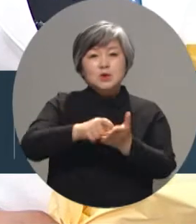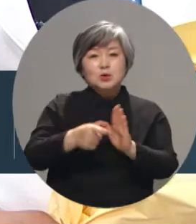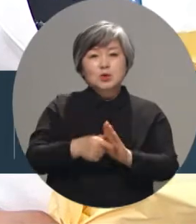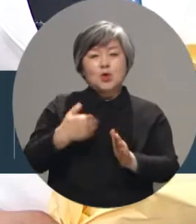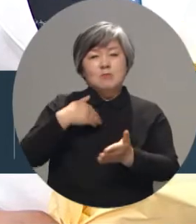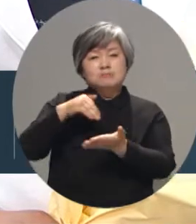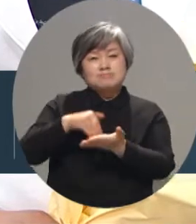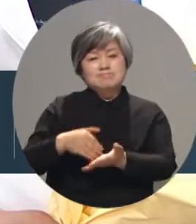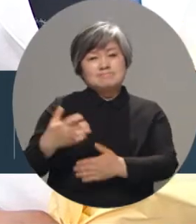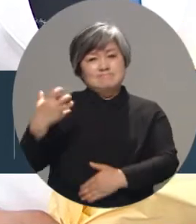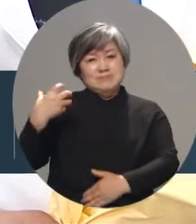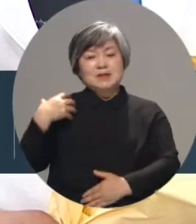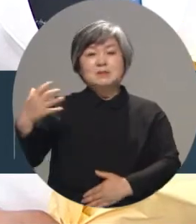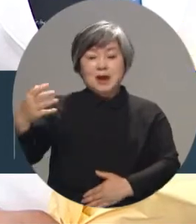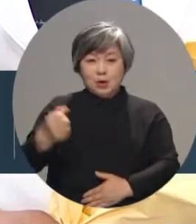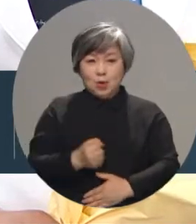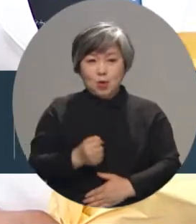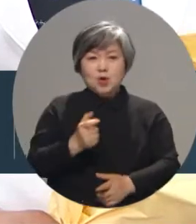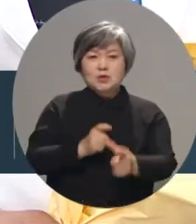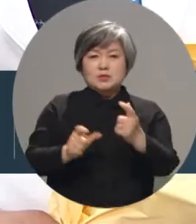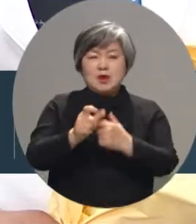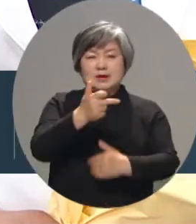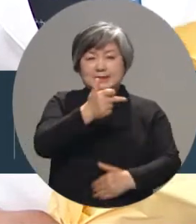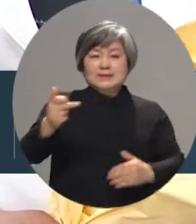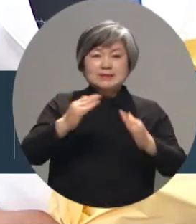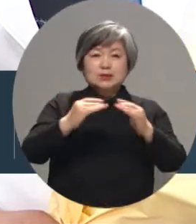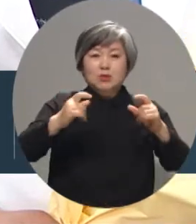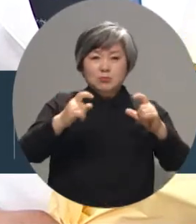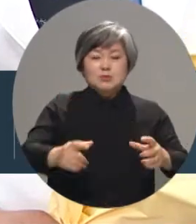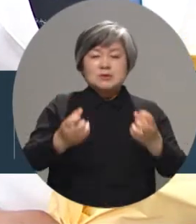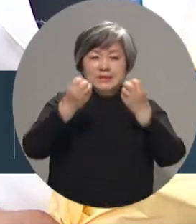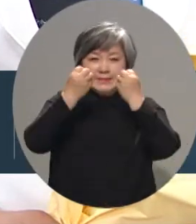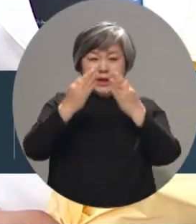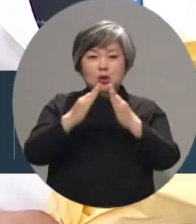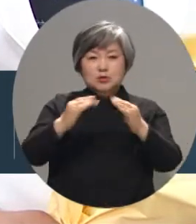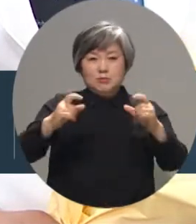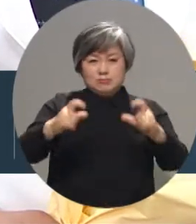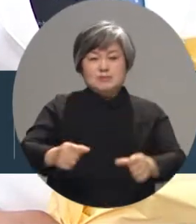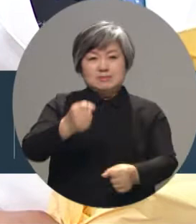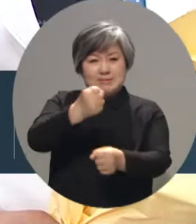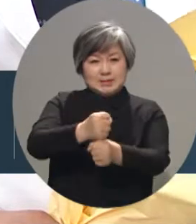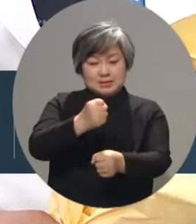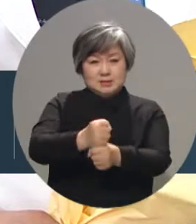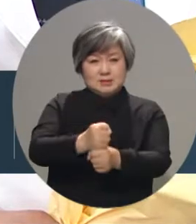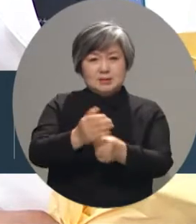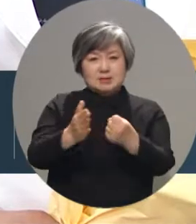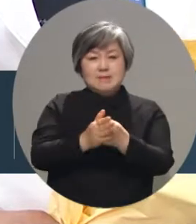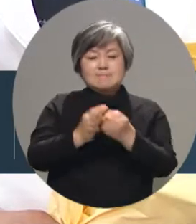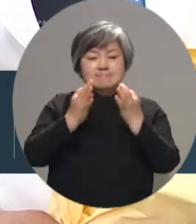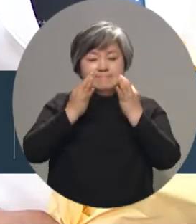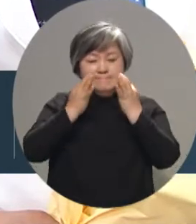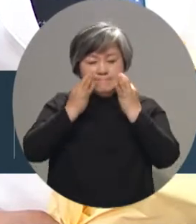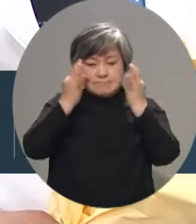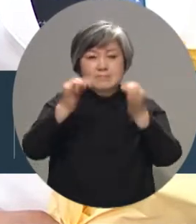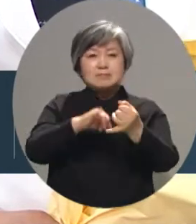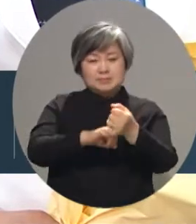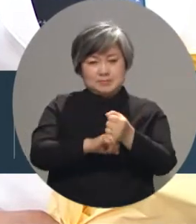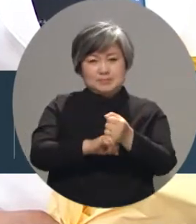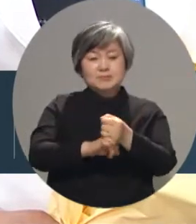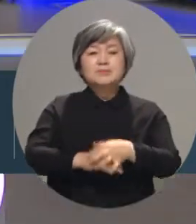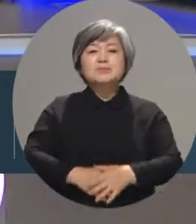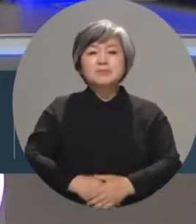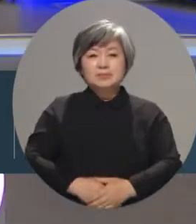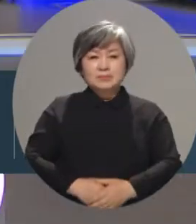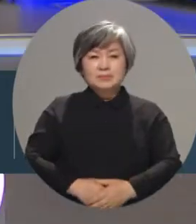무거운 책임감을 가지고 더 큰 전북, 새로운 전북을 만드는데 혼신의 힘을 다하겠습니다.